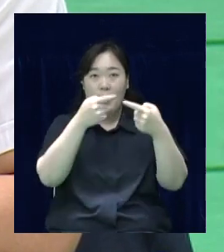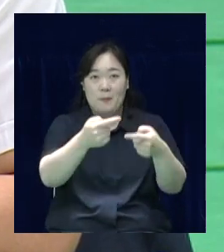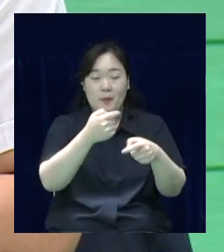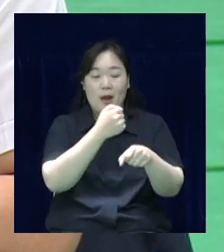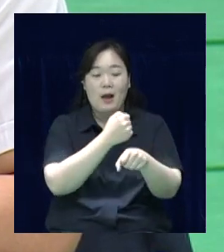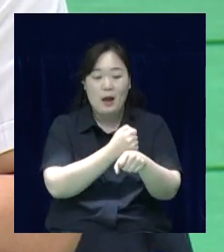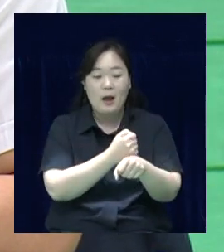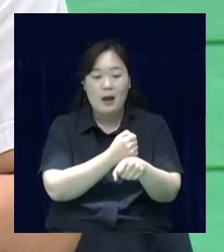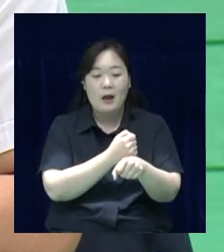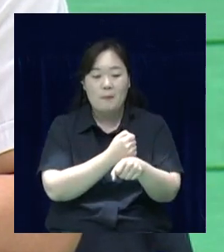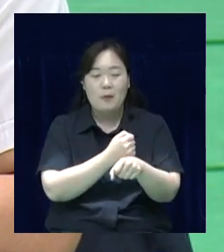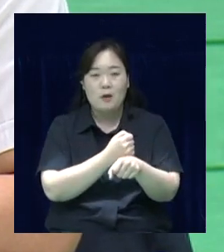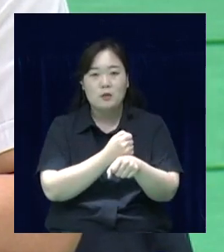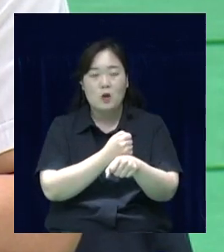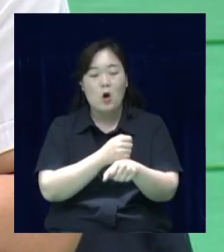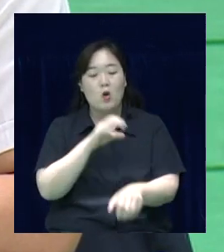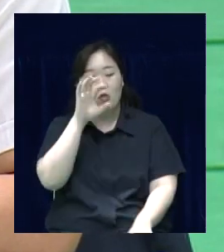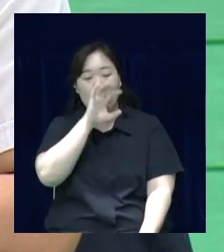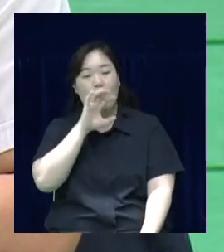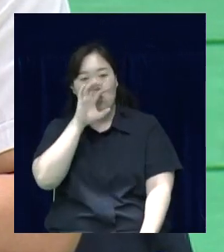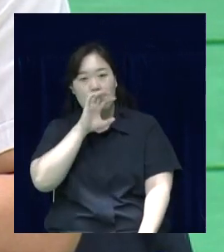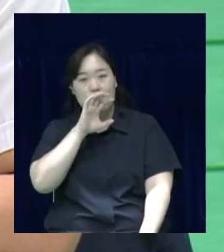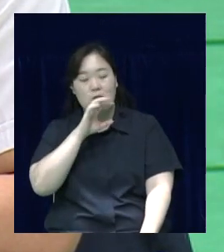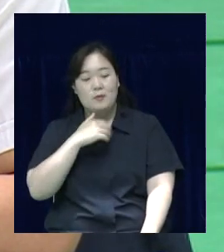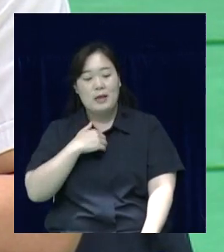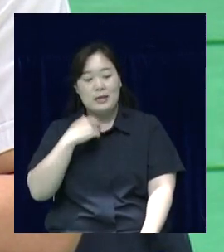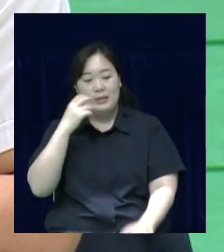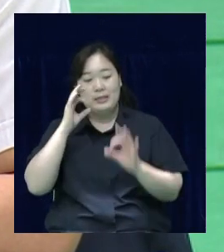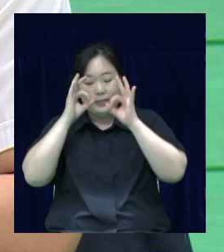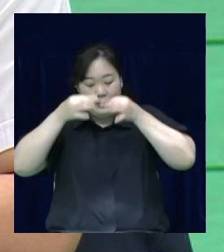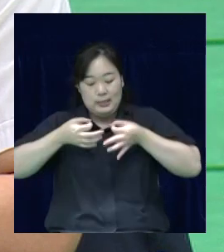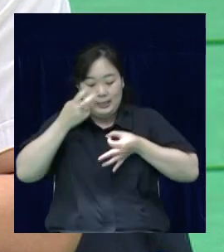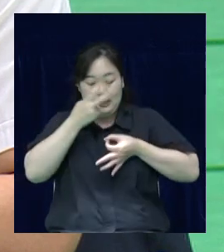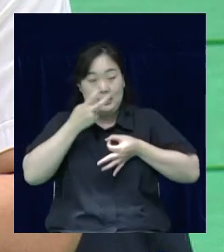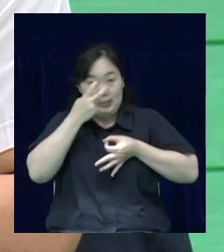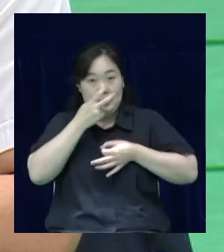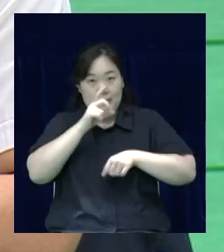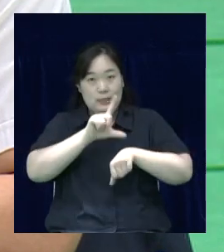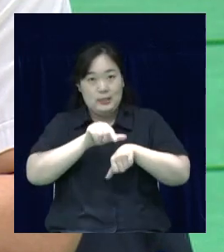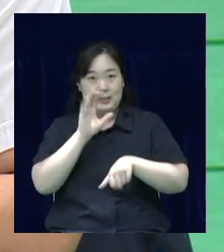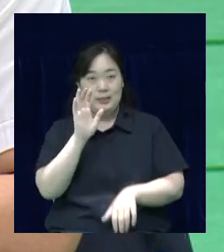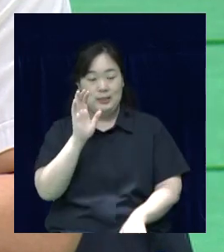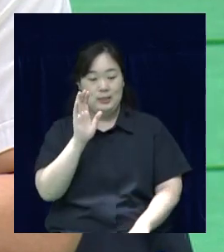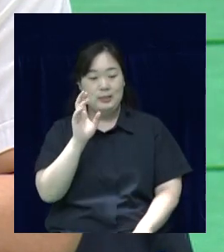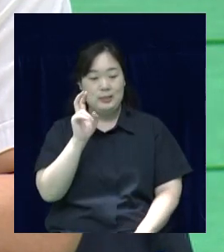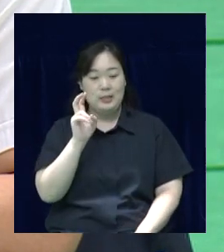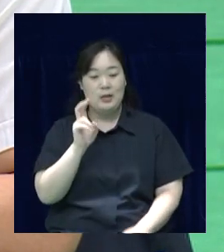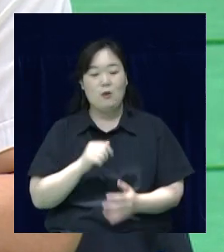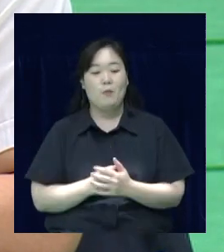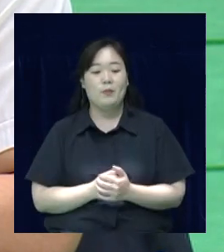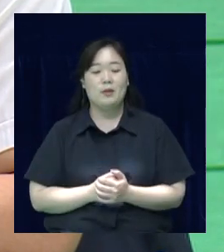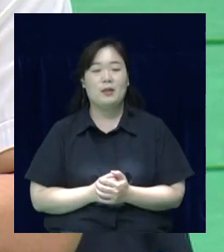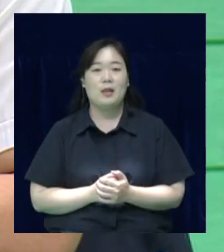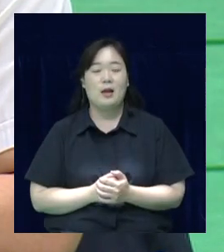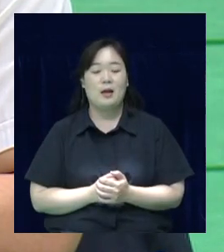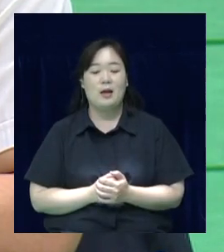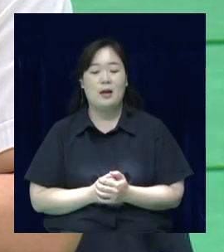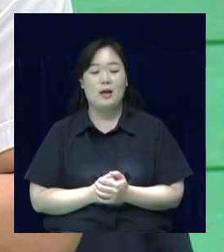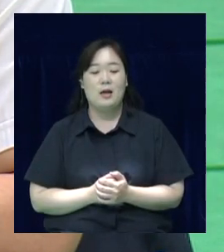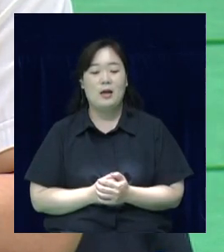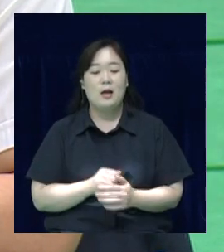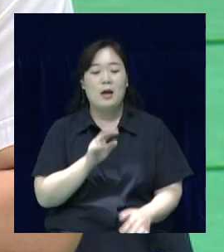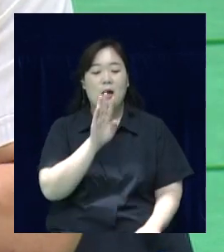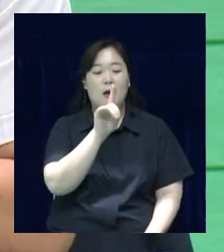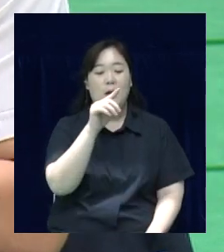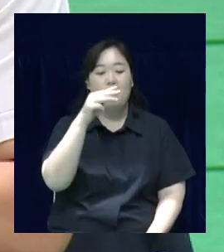대회를 겸하고 있습니다. 네. 네, 이번에 중학생 선수 총 3명이 출전하는데 그중에 우수 선수 2명을 선발해서 그 바레인